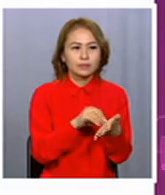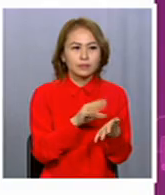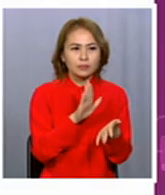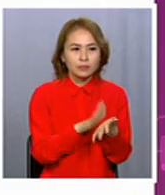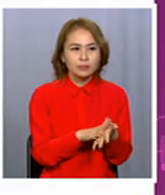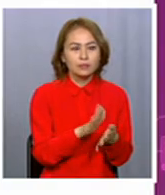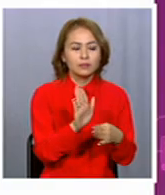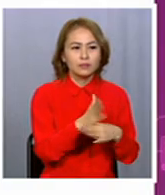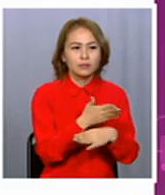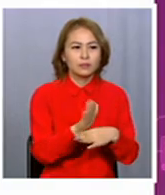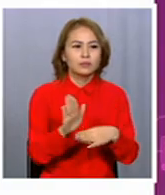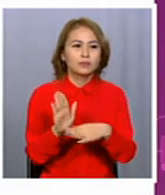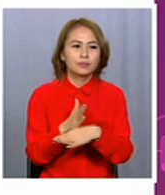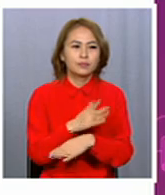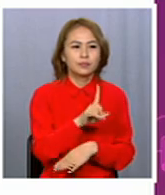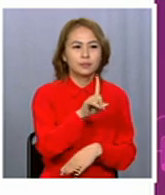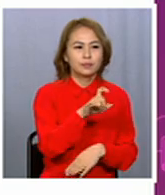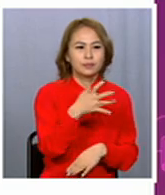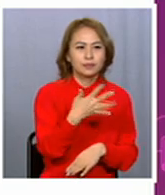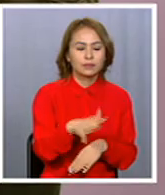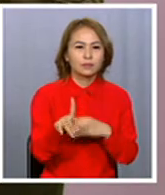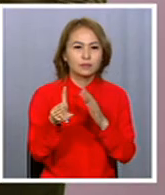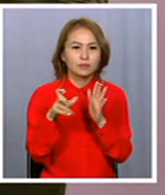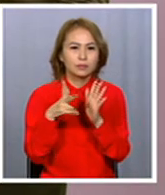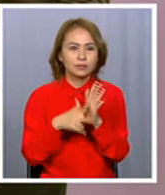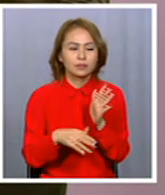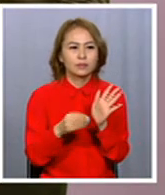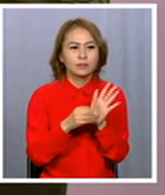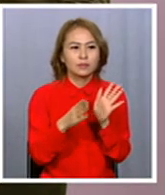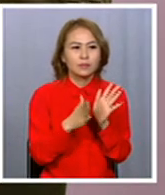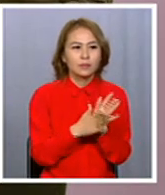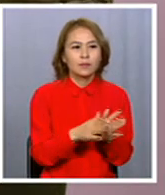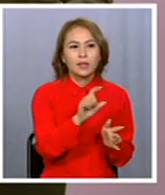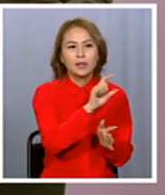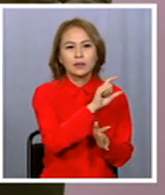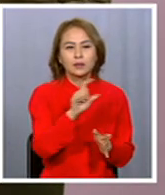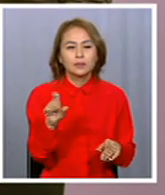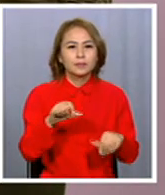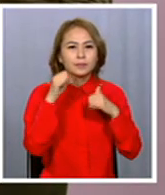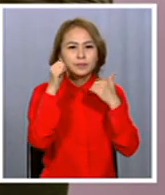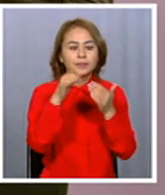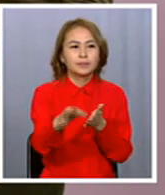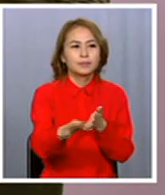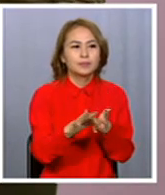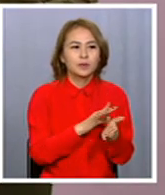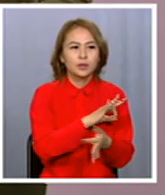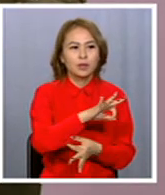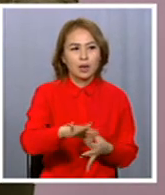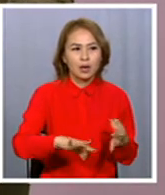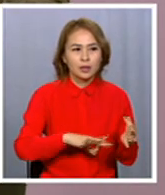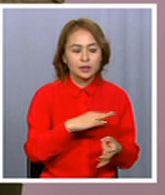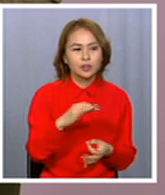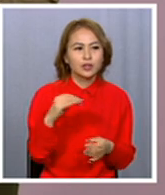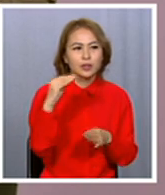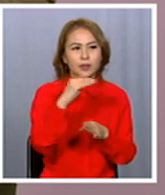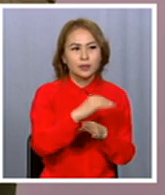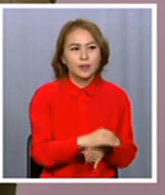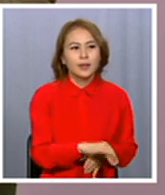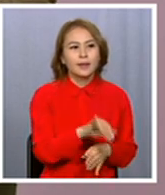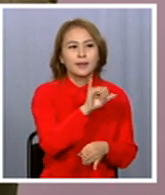жеке екі теңсіздік түрінде жазып аламыз. Y белгісізі 1-ден артық, және Y